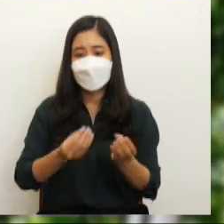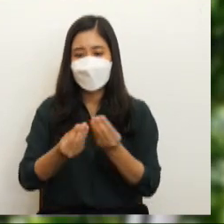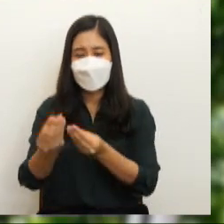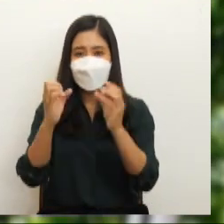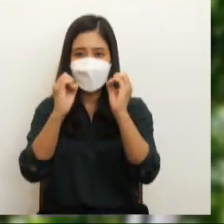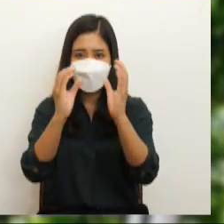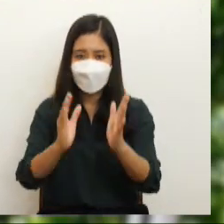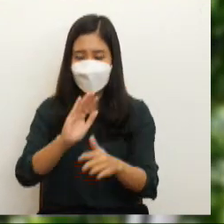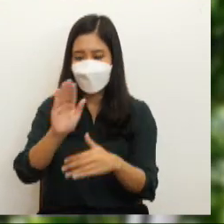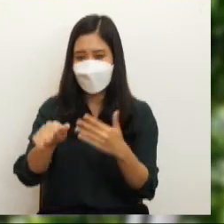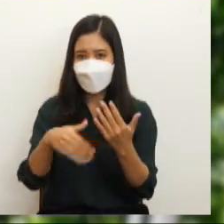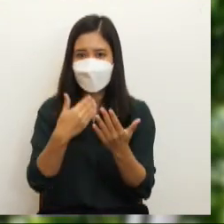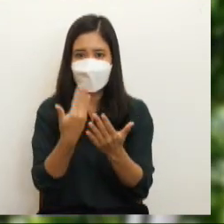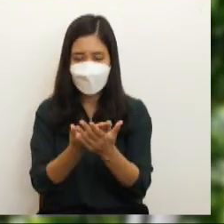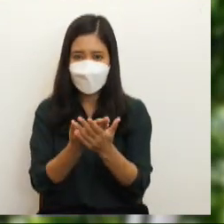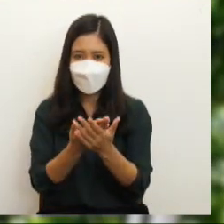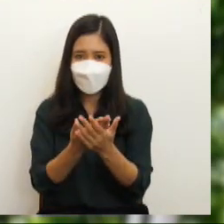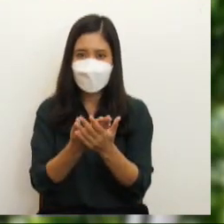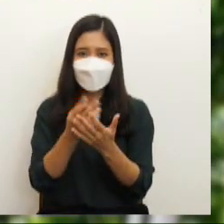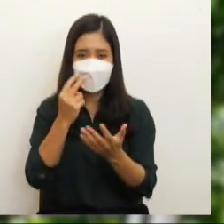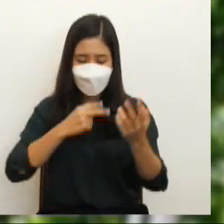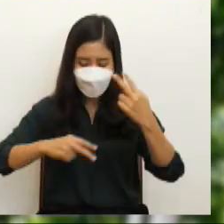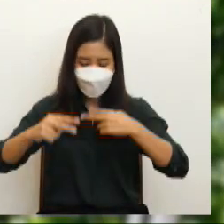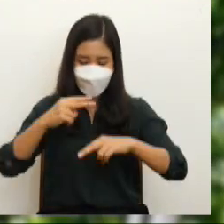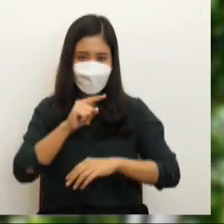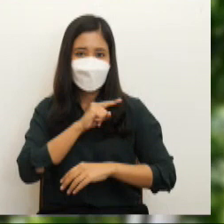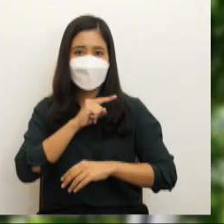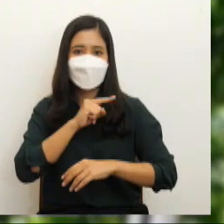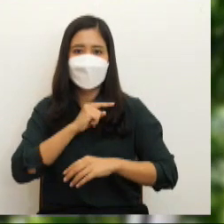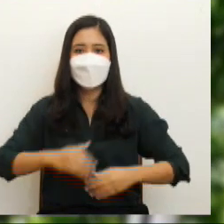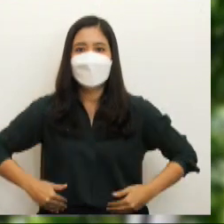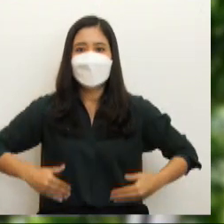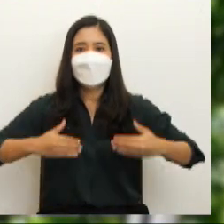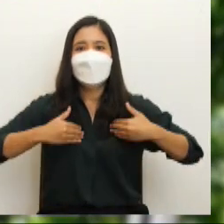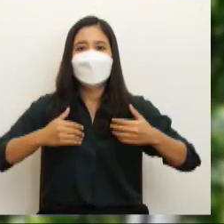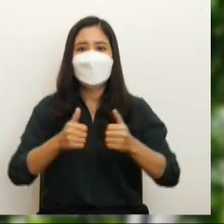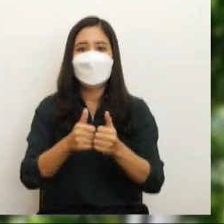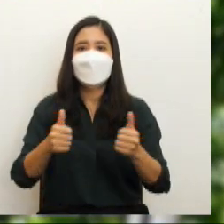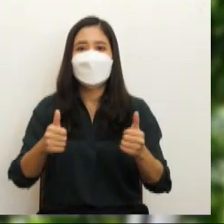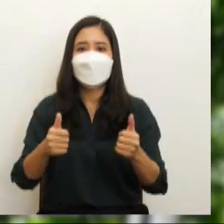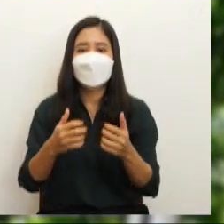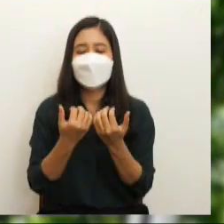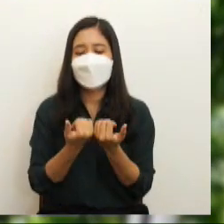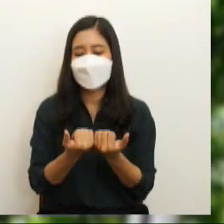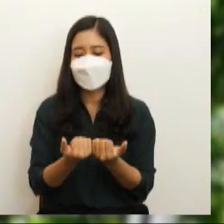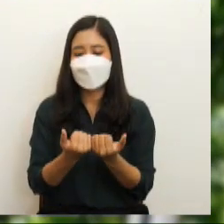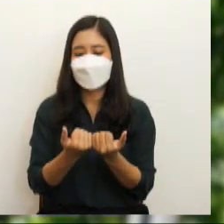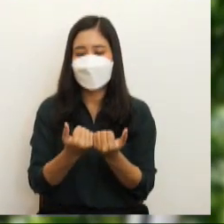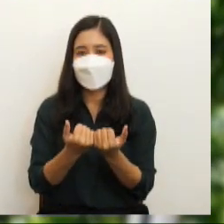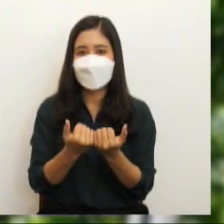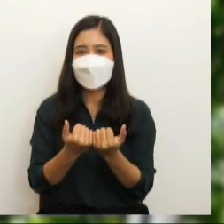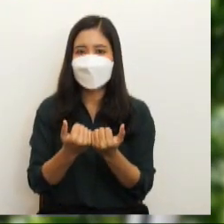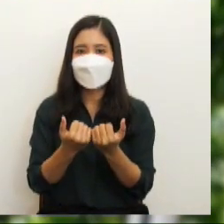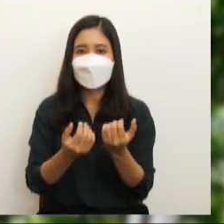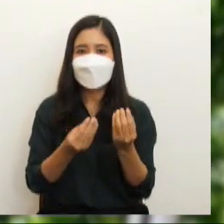ราทุกคนได้ดูแลตนเองให้มีชีวิตรอดก็คืออันที่หนึ่งท่านต้องประเมินตนเองอยู่ตลอดเวลาว่าท่านอยู่